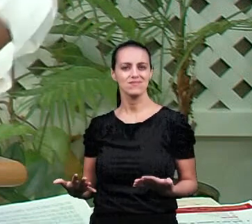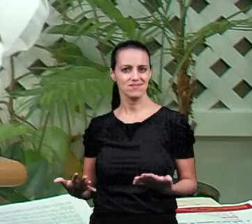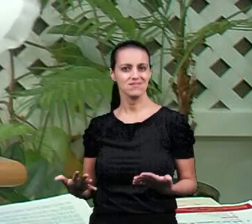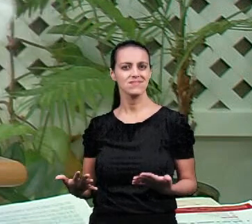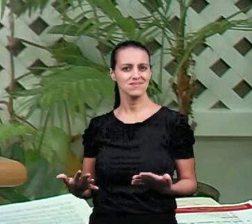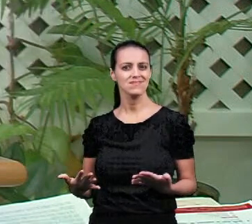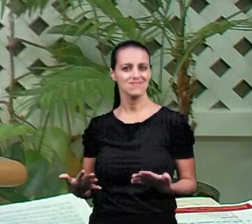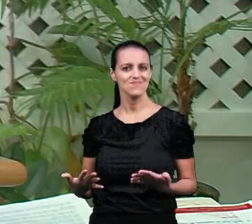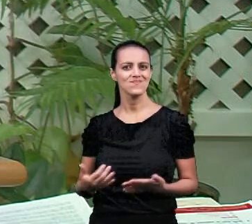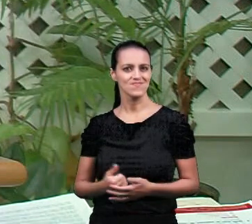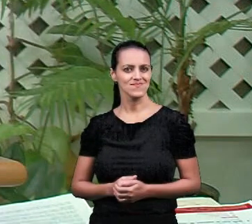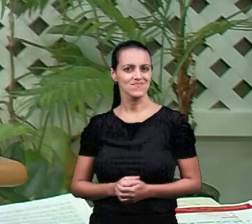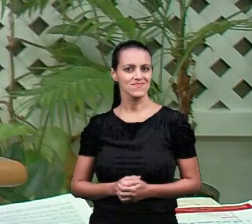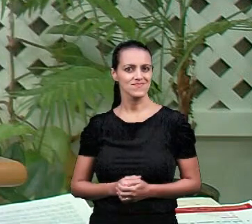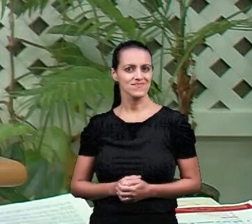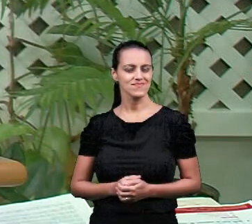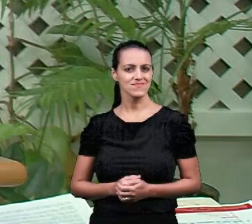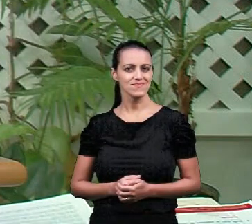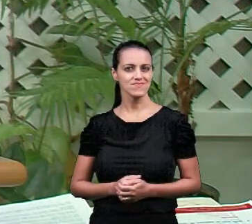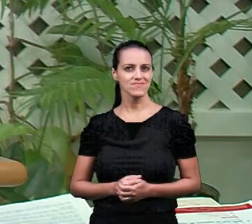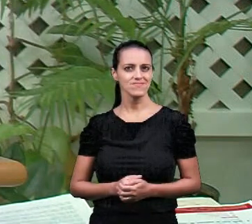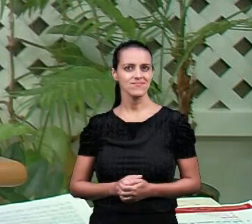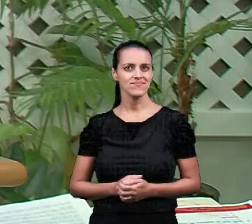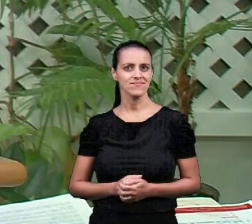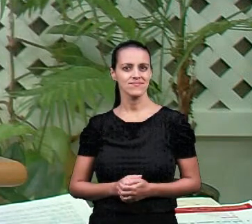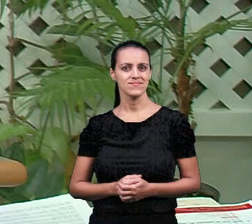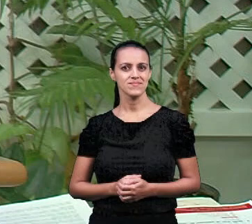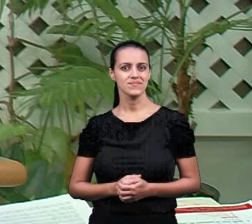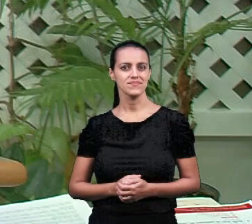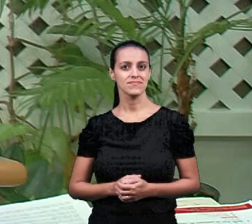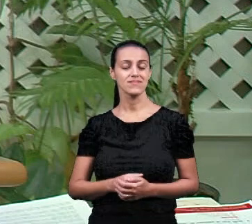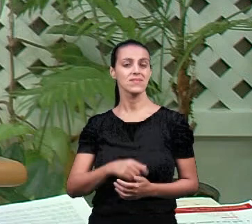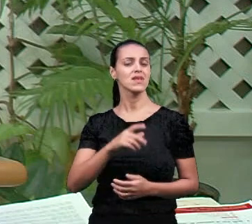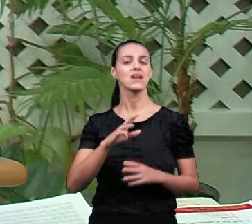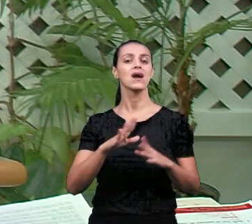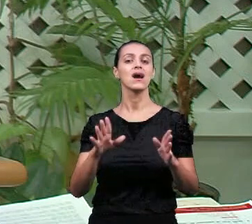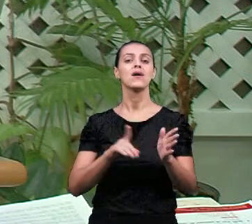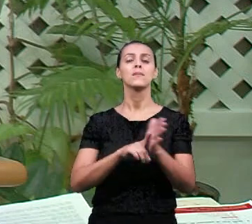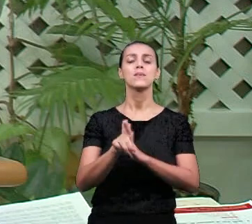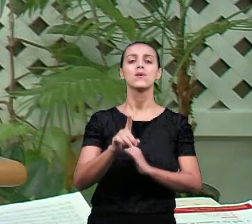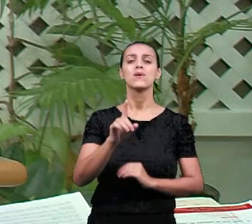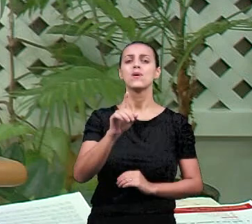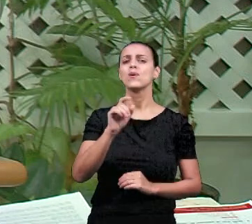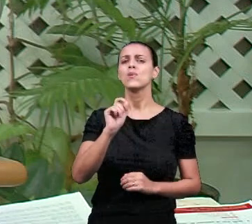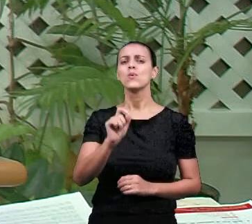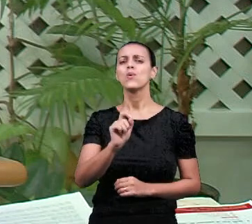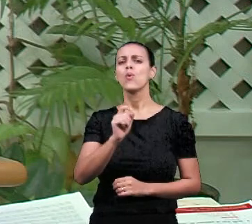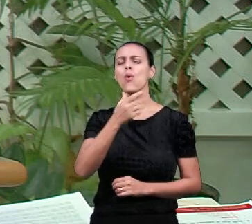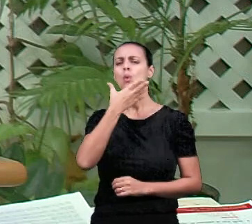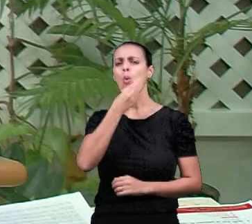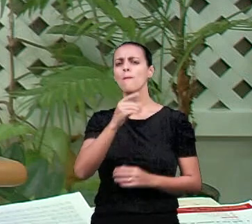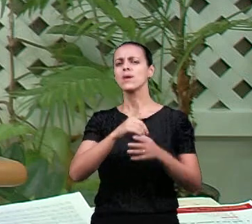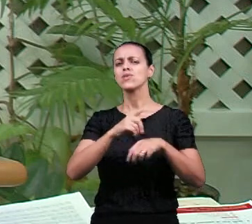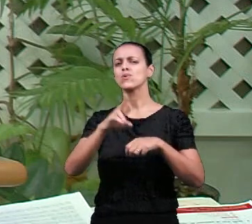eh, où Jésus allait arriver. Donc il dit, qu'est-ce que le docteur de la loi ne savait